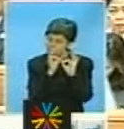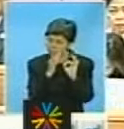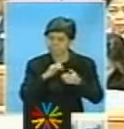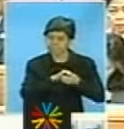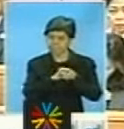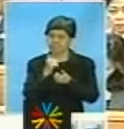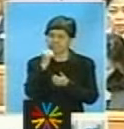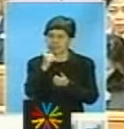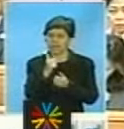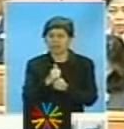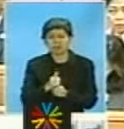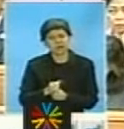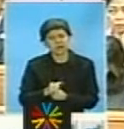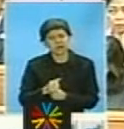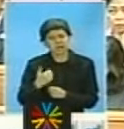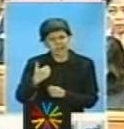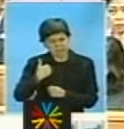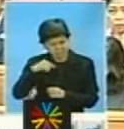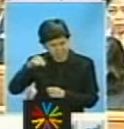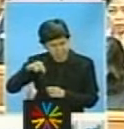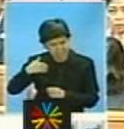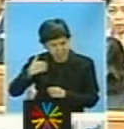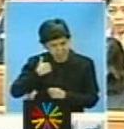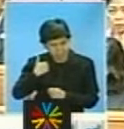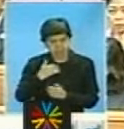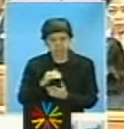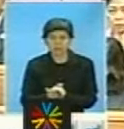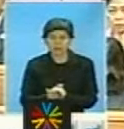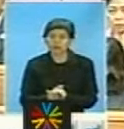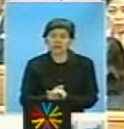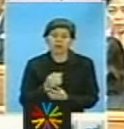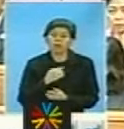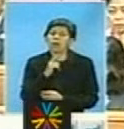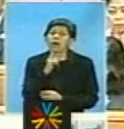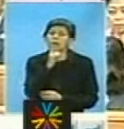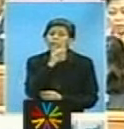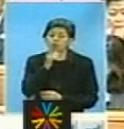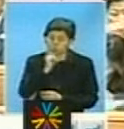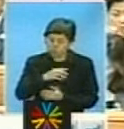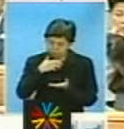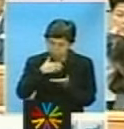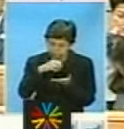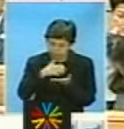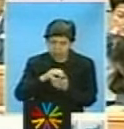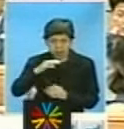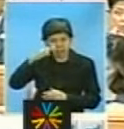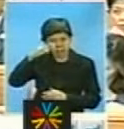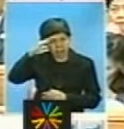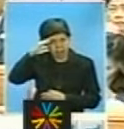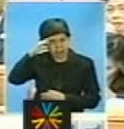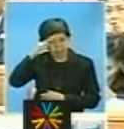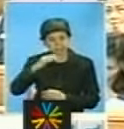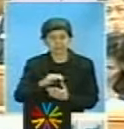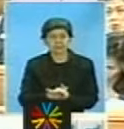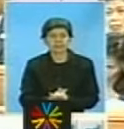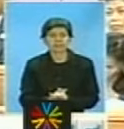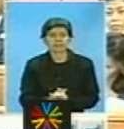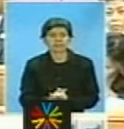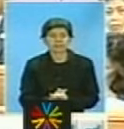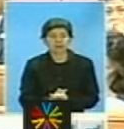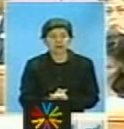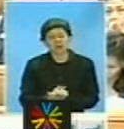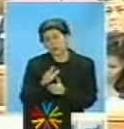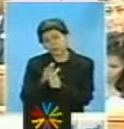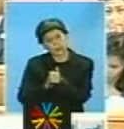ฝ่ายขนาดนี้ไงคือเค้าเชื่อมากกว่าคนอื่นที่เป็นปชปซึ่งนั่งอยู่นั้นอีกคนอื่นบางคนนั่งอยู่พวกก็ไม่ไม่ไม่เชื่อมากนะอินคือเรื่อง